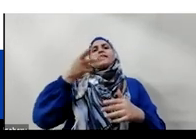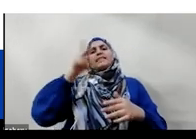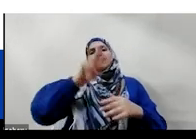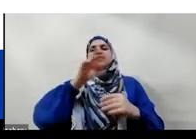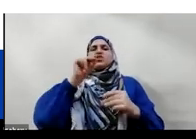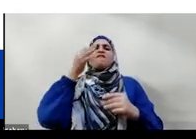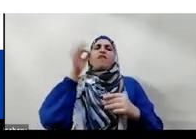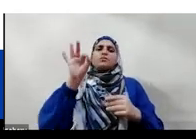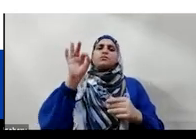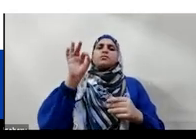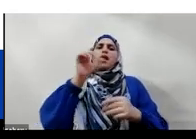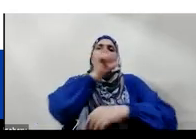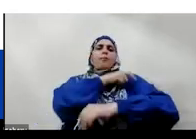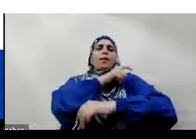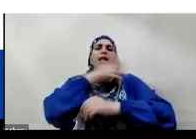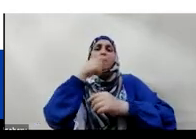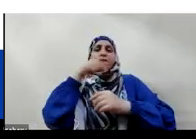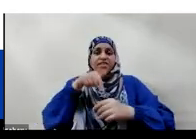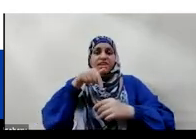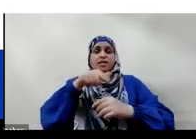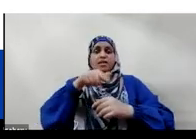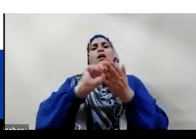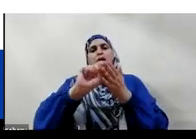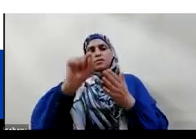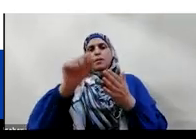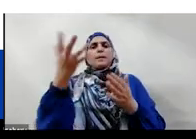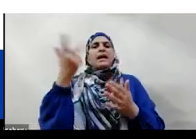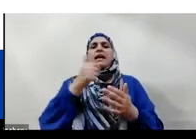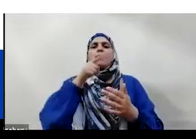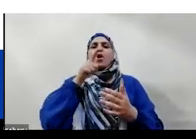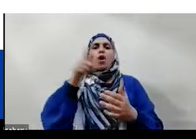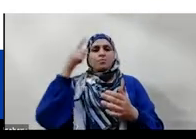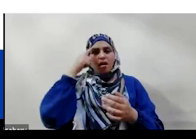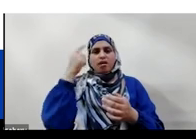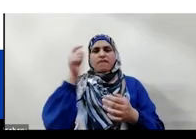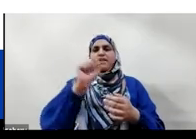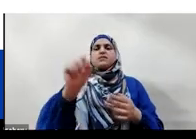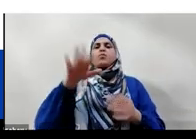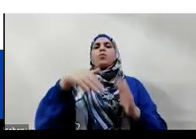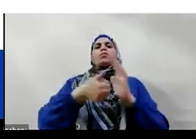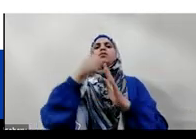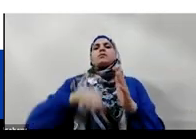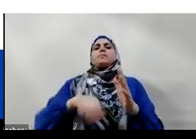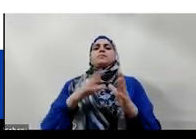بحدد عدد اللغات اللي انا بتكلمها وبقيم نفسي في هذه اللغات.